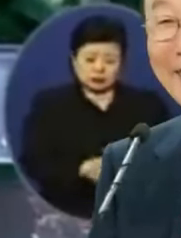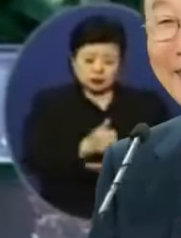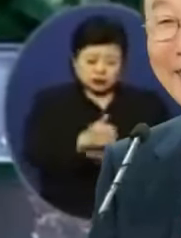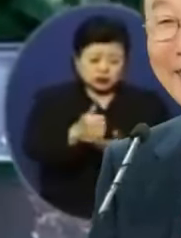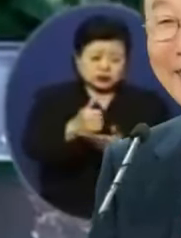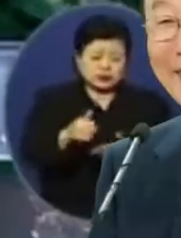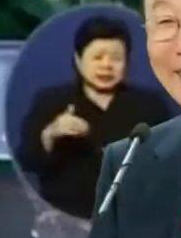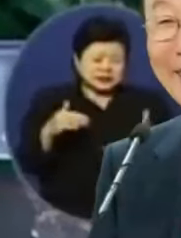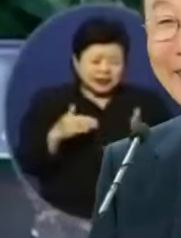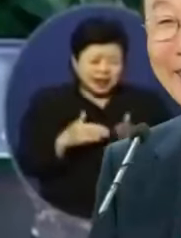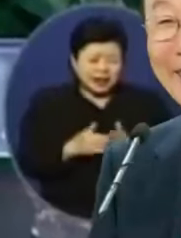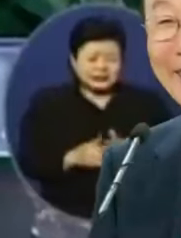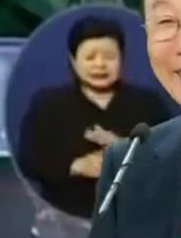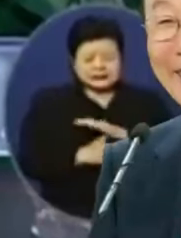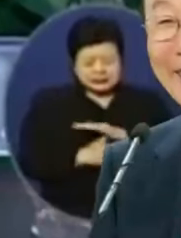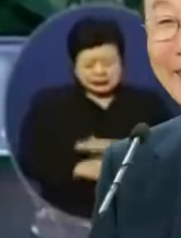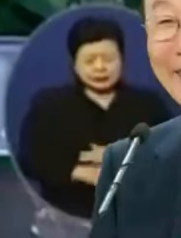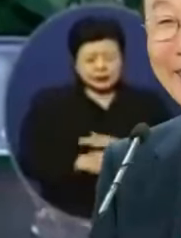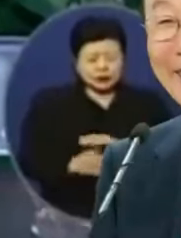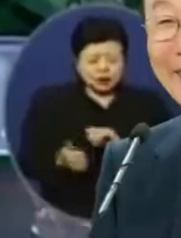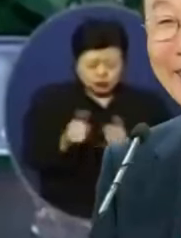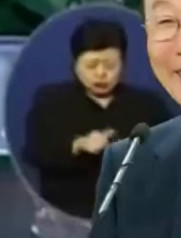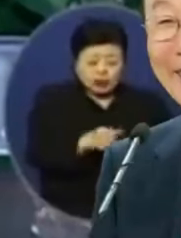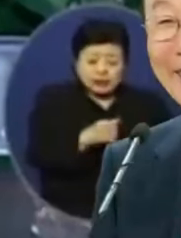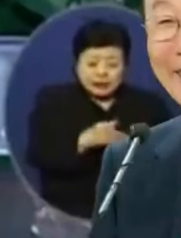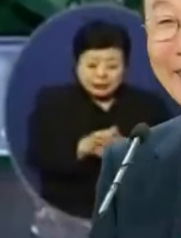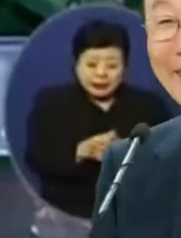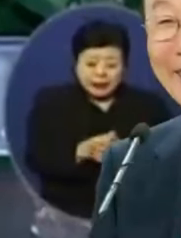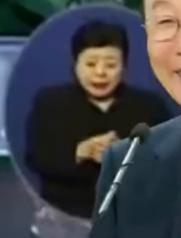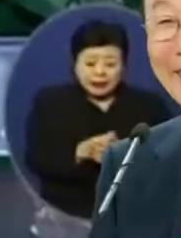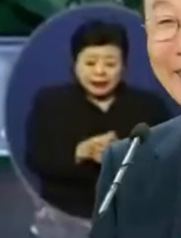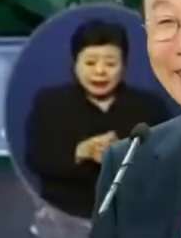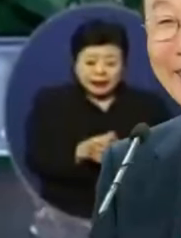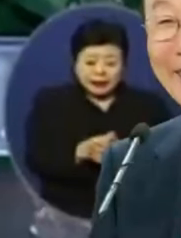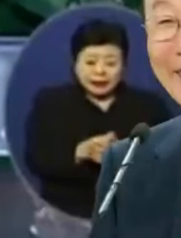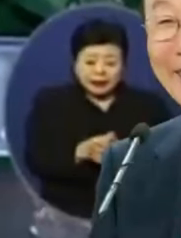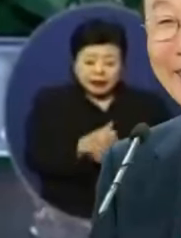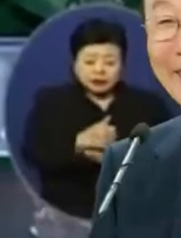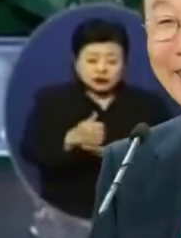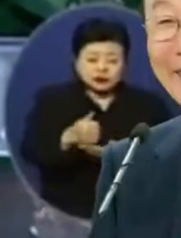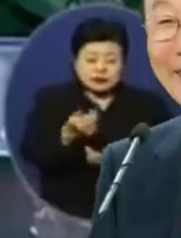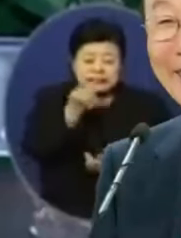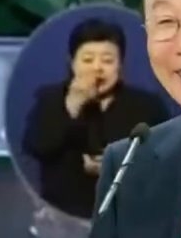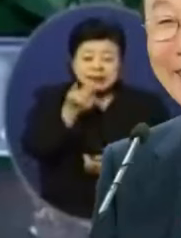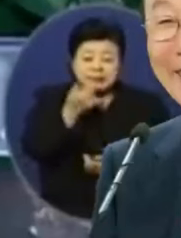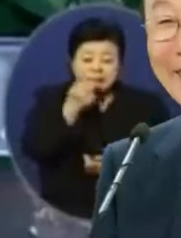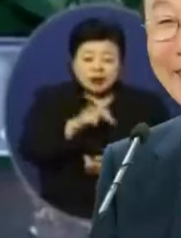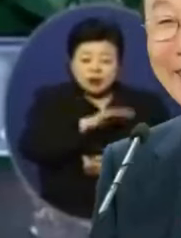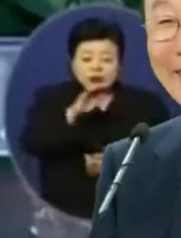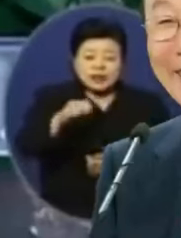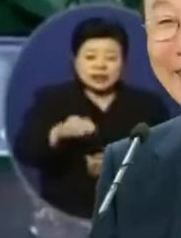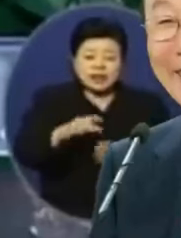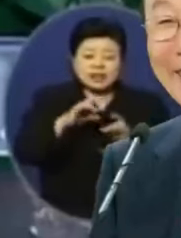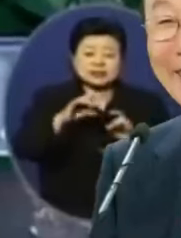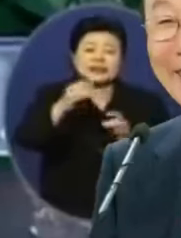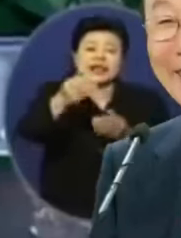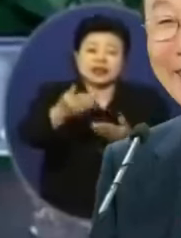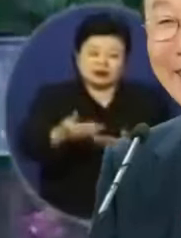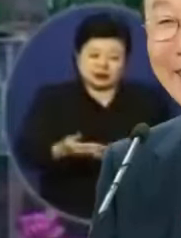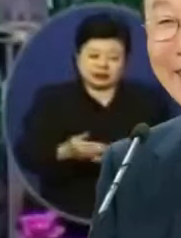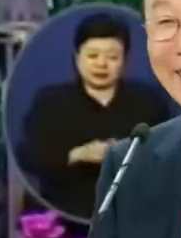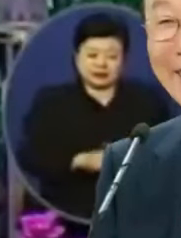주님이 끝까지 참고 죽으셨기 때문에 주님의 생명이 우리에게 전달되게 된